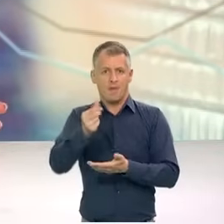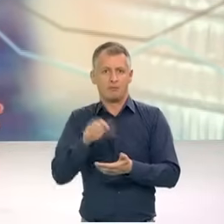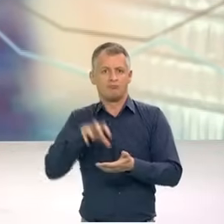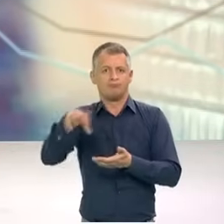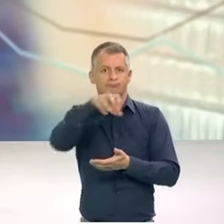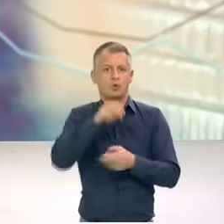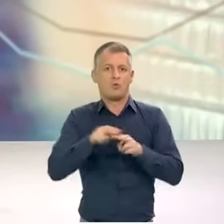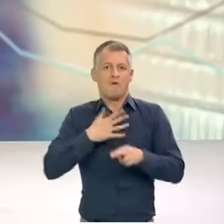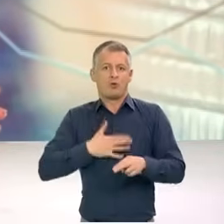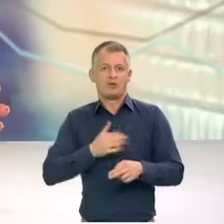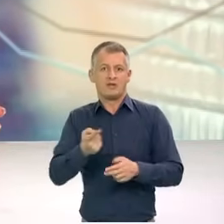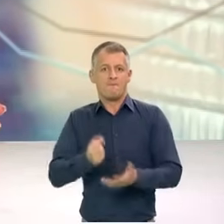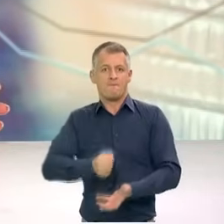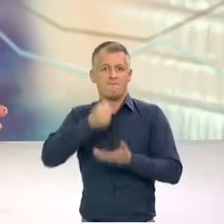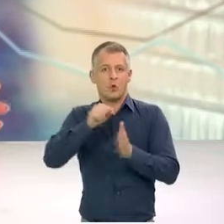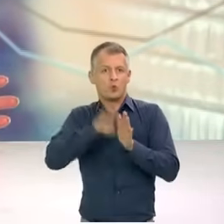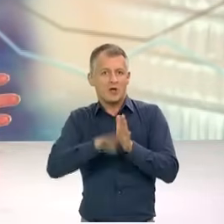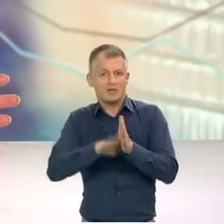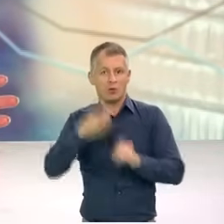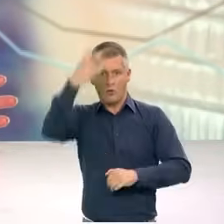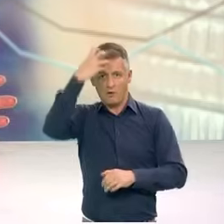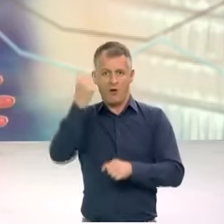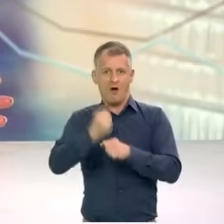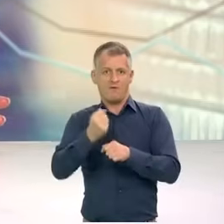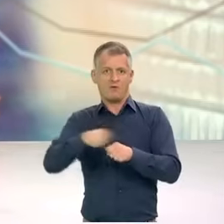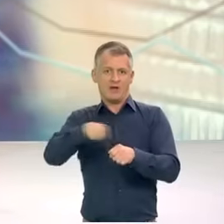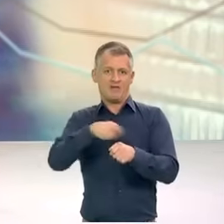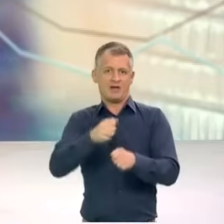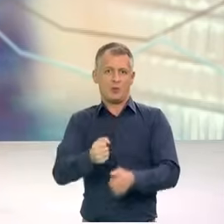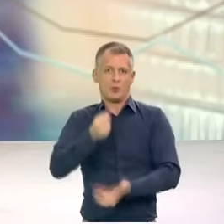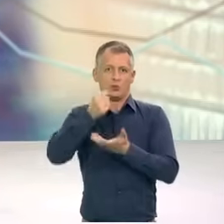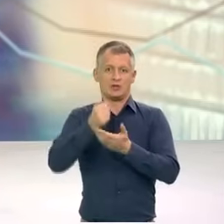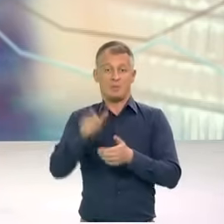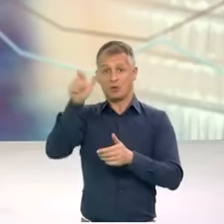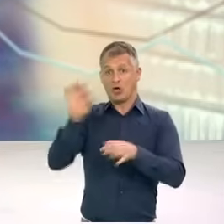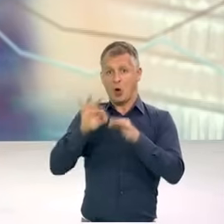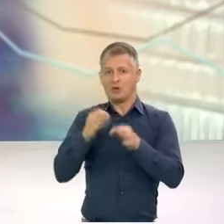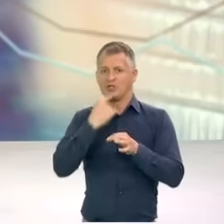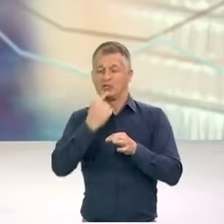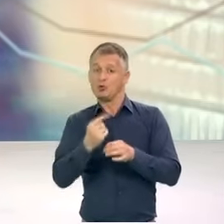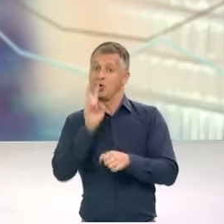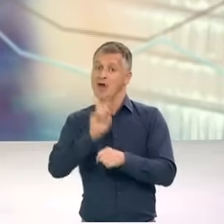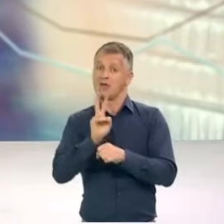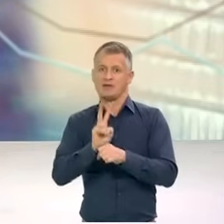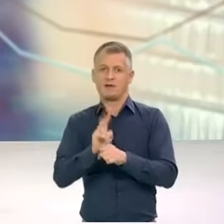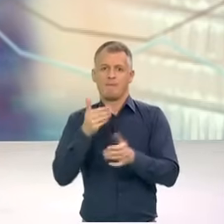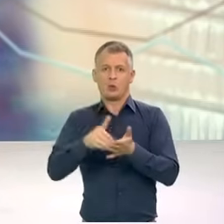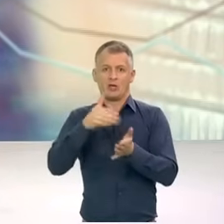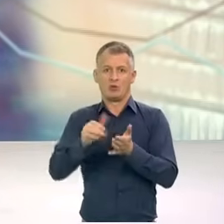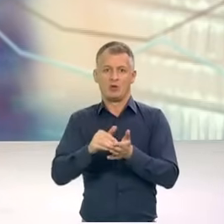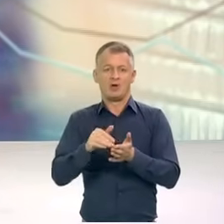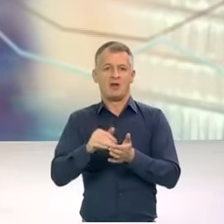prin intermediul fondului de rezervă guvernul a făcut într un final și o rectificare bugetară economiștii trag un semnal de alarmă cu privire la cheltuielile